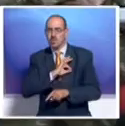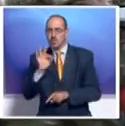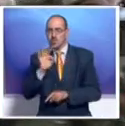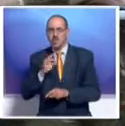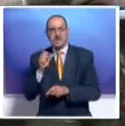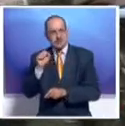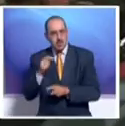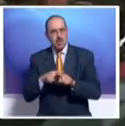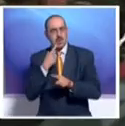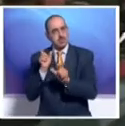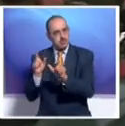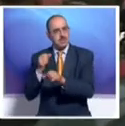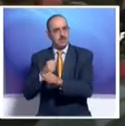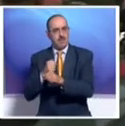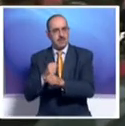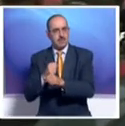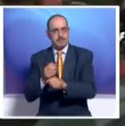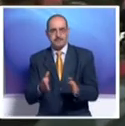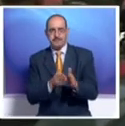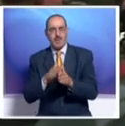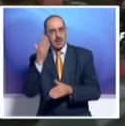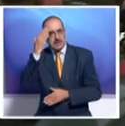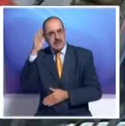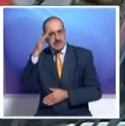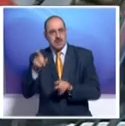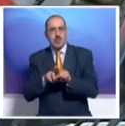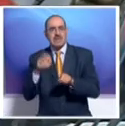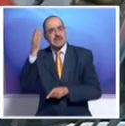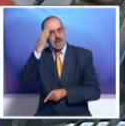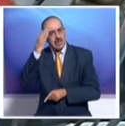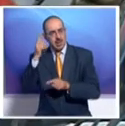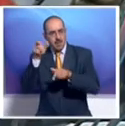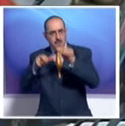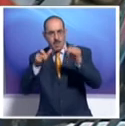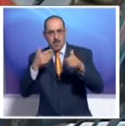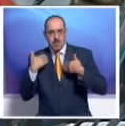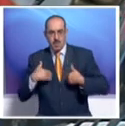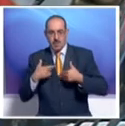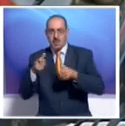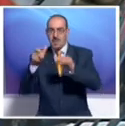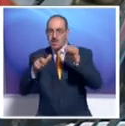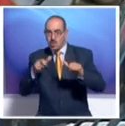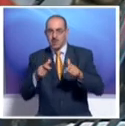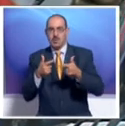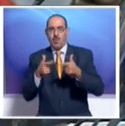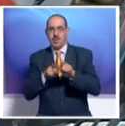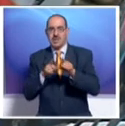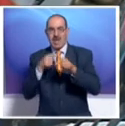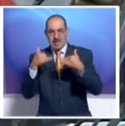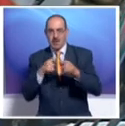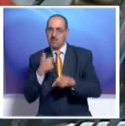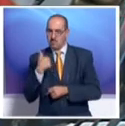الظروف والأحوال. إننا على يقين بأن الشعب الجزائري الأبي والمتحضر قادر